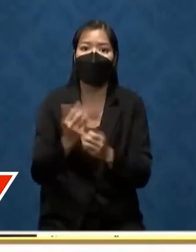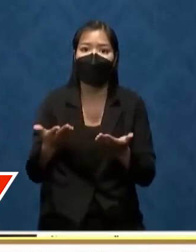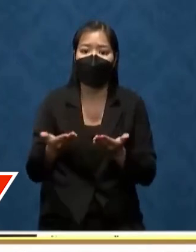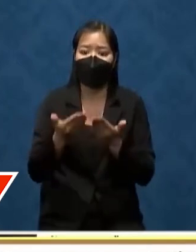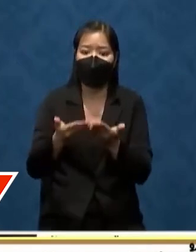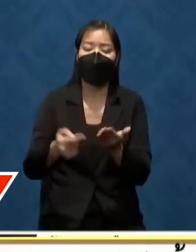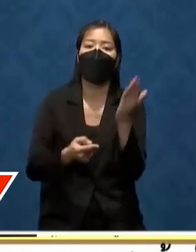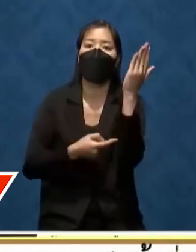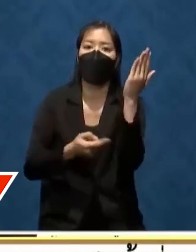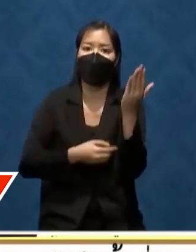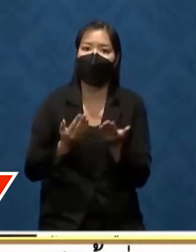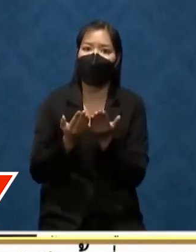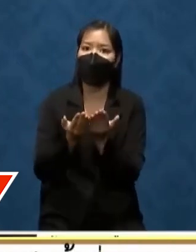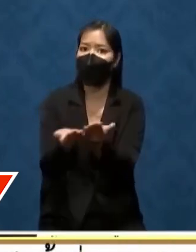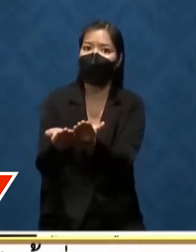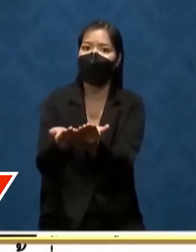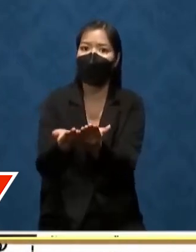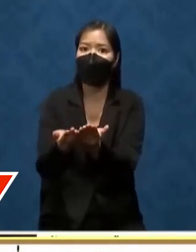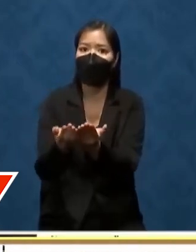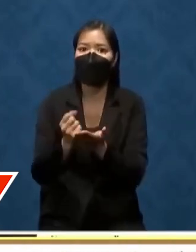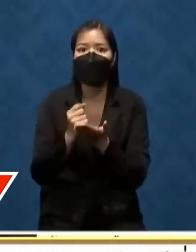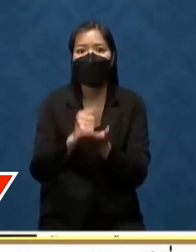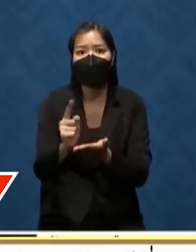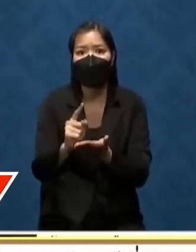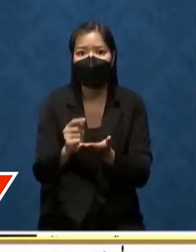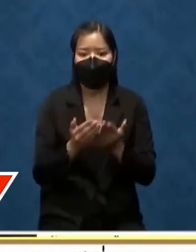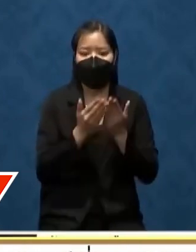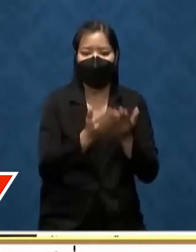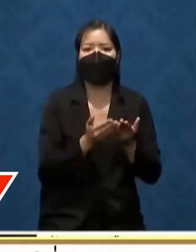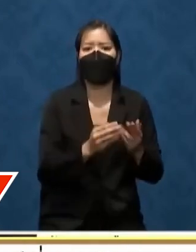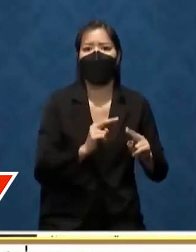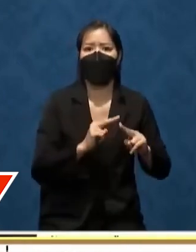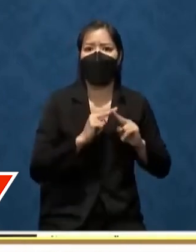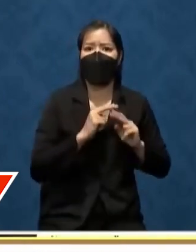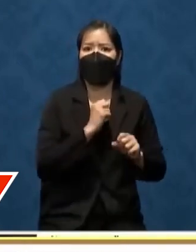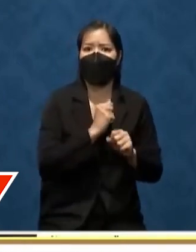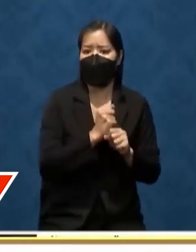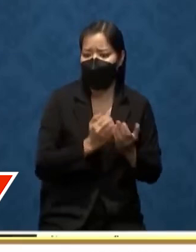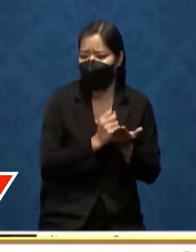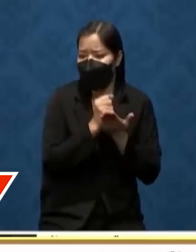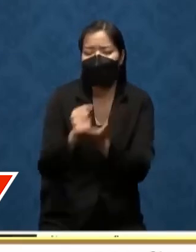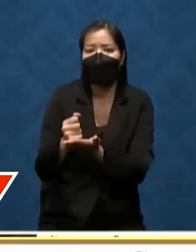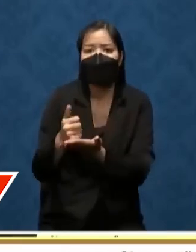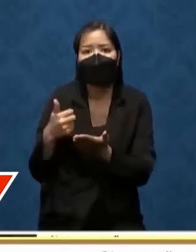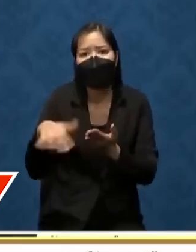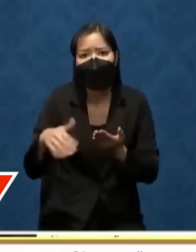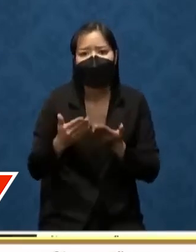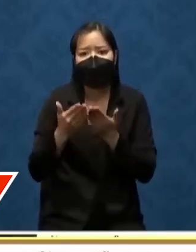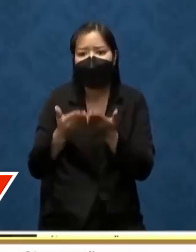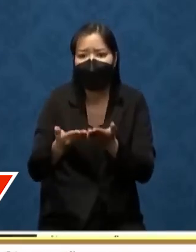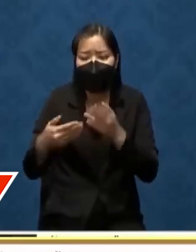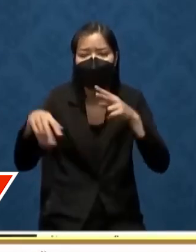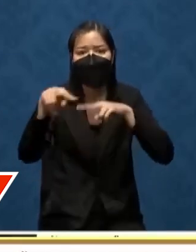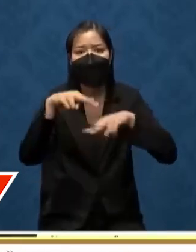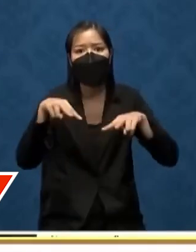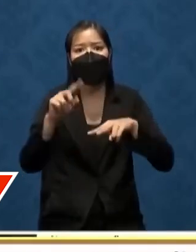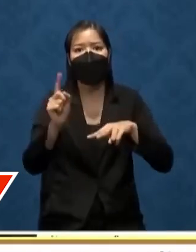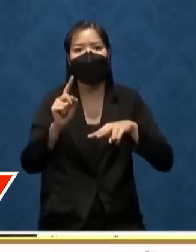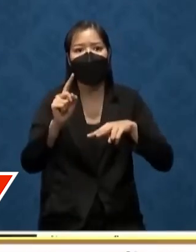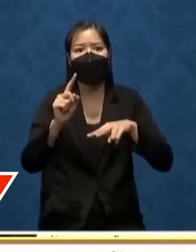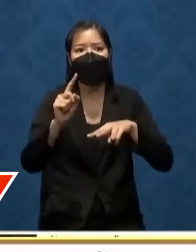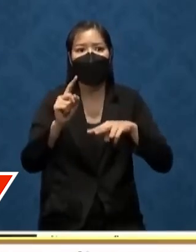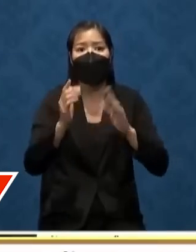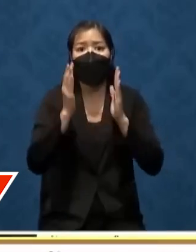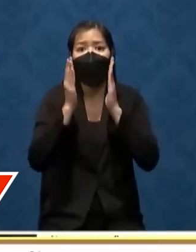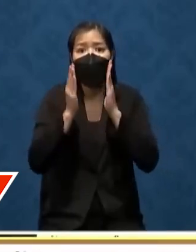แพรยางทไหนช่วยเขาครัเพรเหือท่านยช่วยตัเไม่ได้เลยและทานไปราดตะเวนภาษาอะไรนำกำลงพลไป